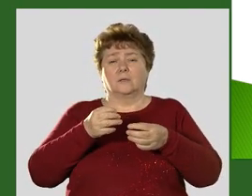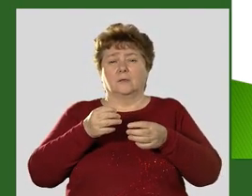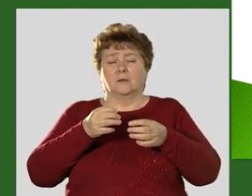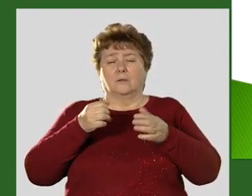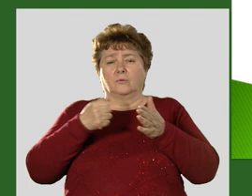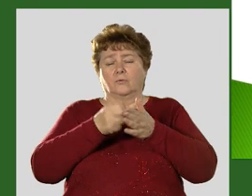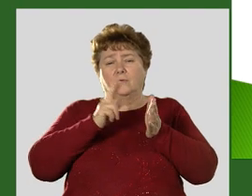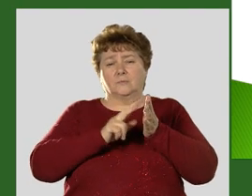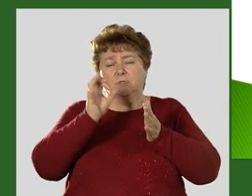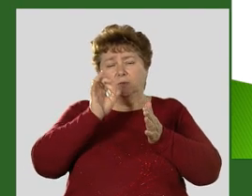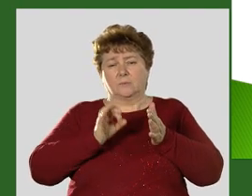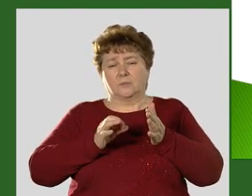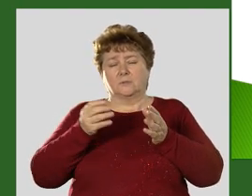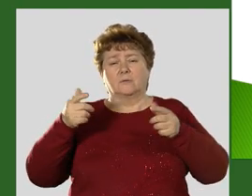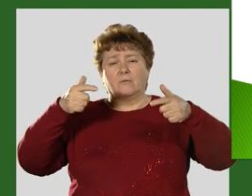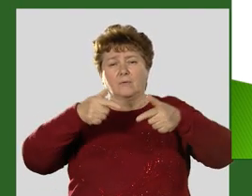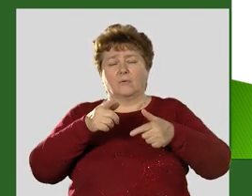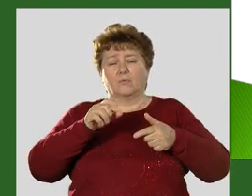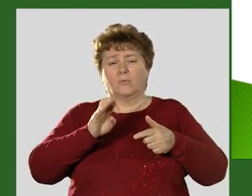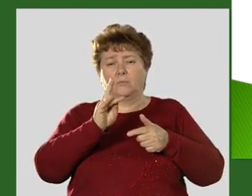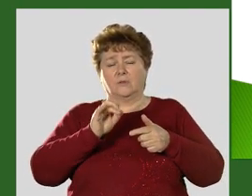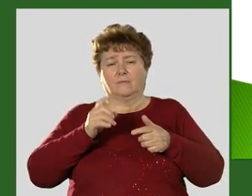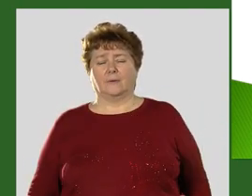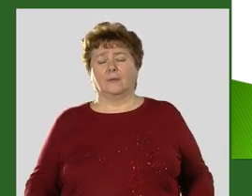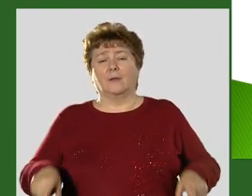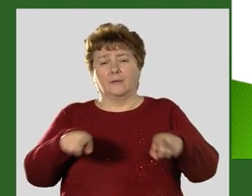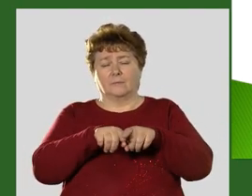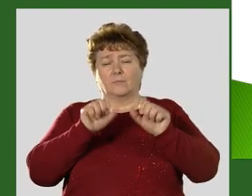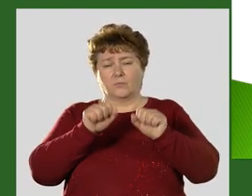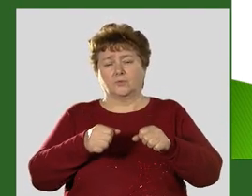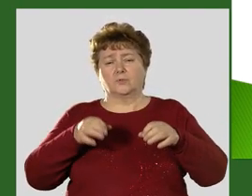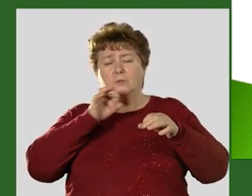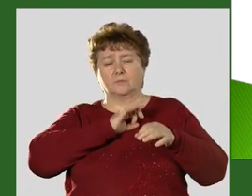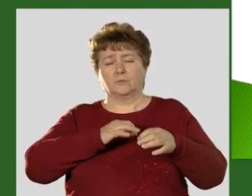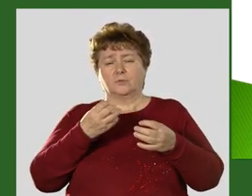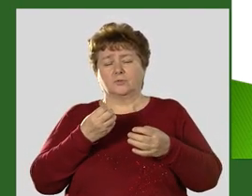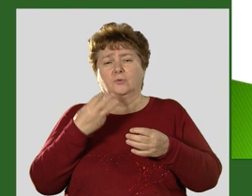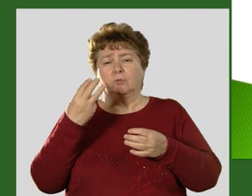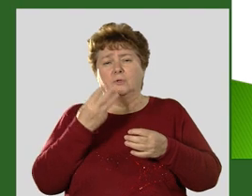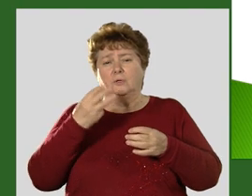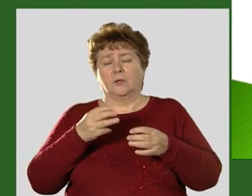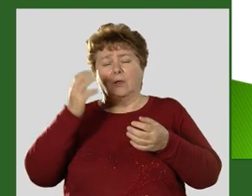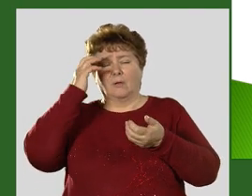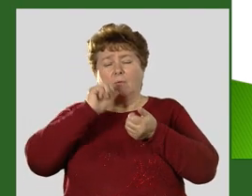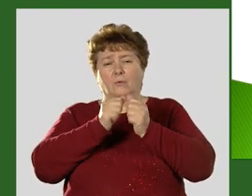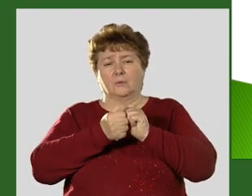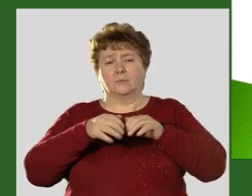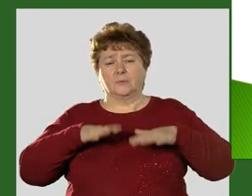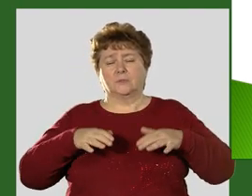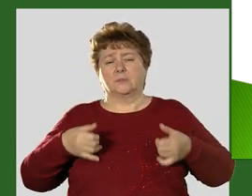до 80% входит гуминовых кислот. Также можно использовать еще три угольных